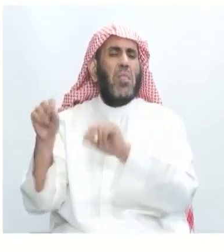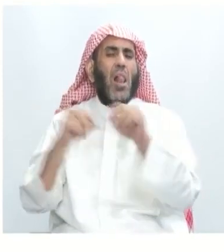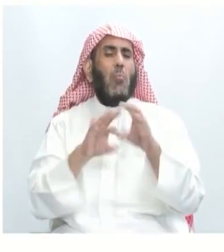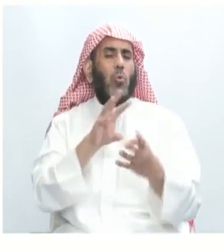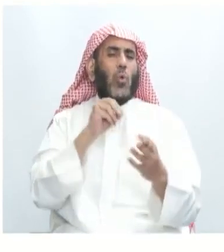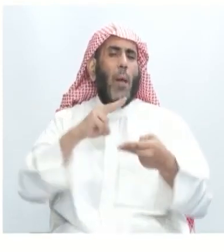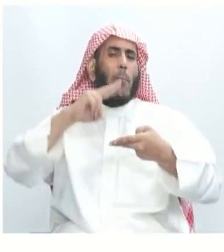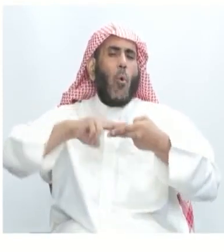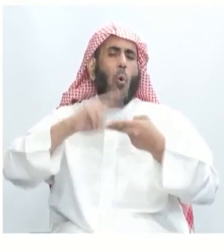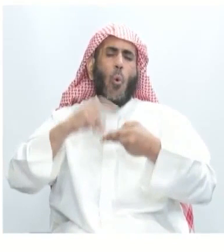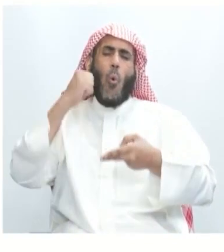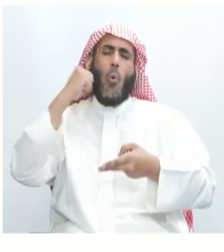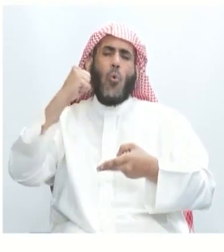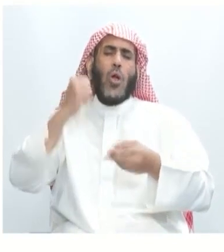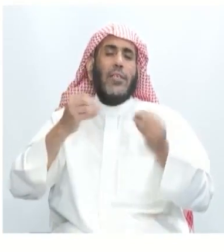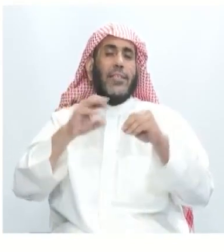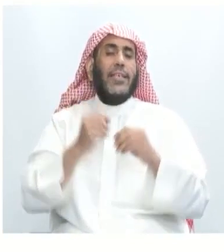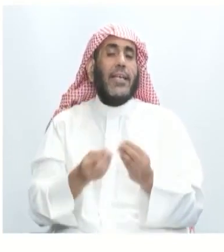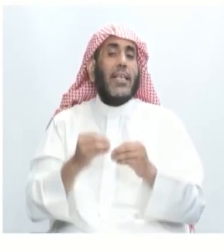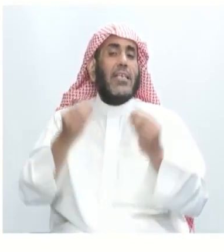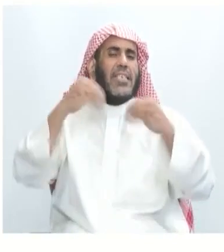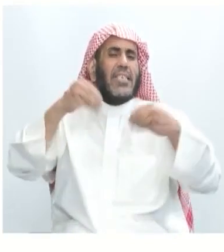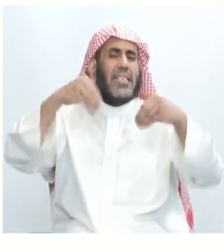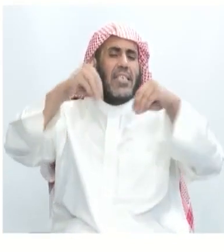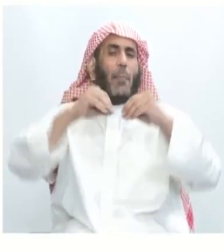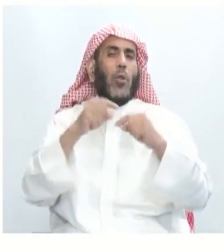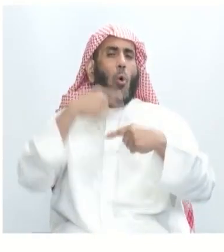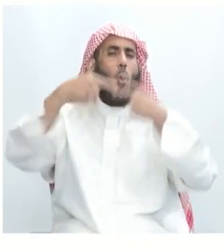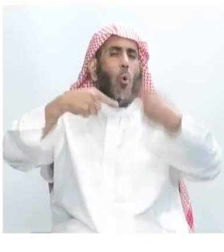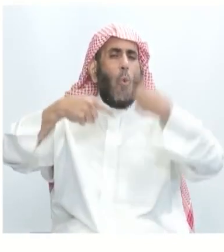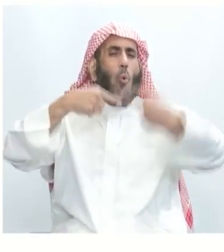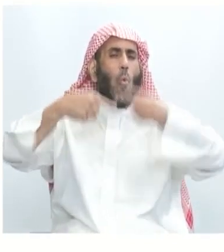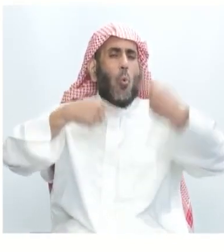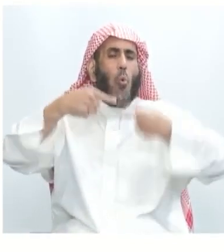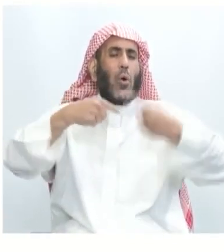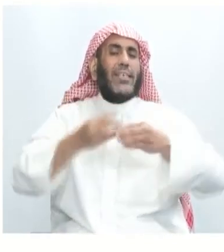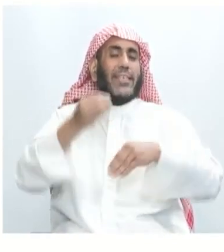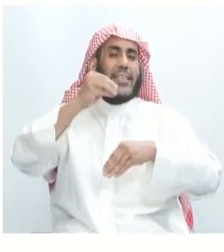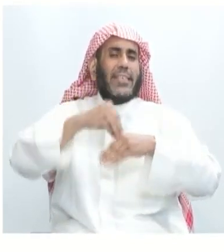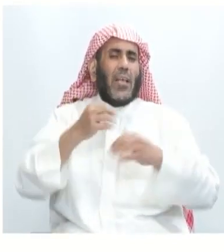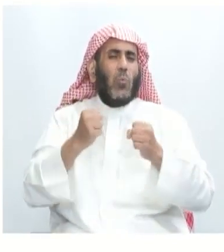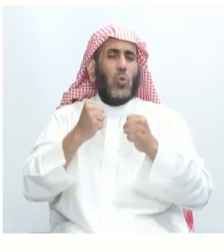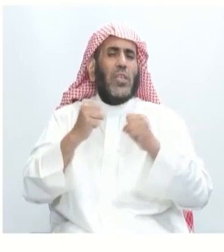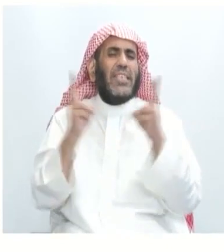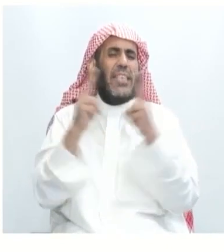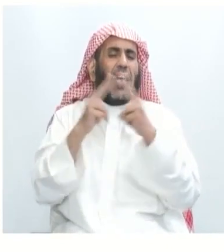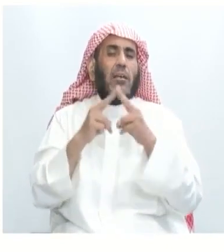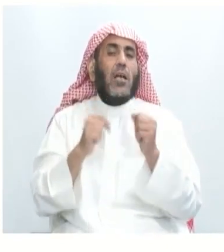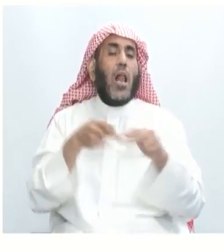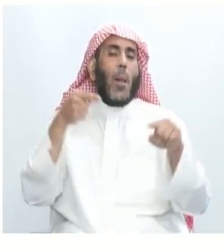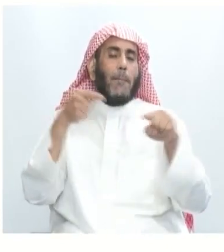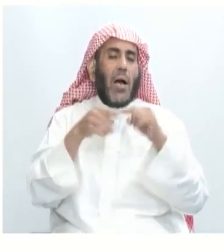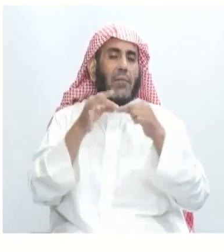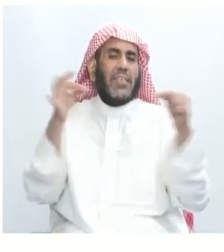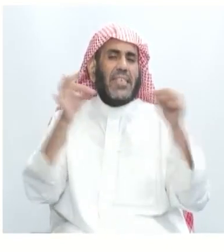مغناطيسيه قويه جدا اذا زدنا من عدد لفات السلك وكذلك زدنا من شده التيار المار في السلك